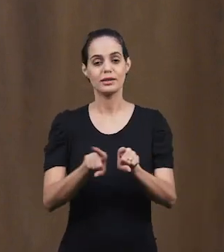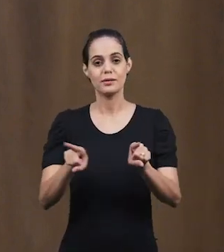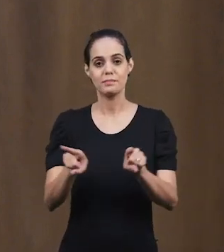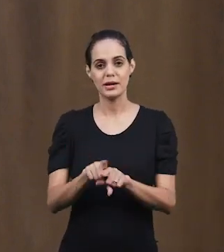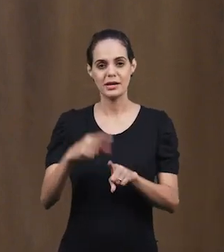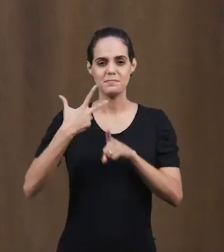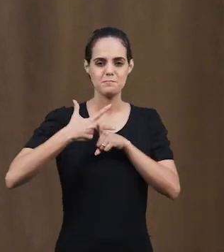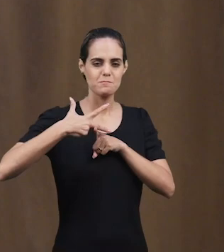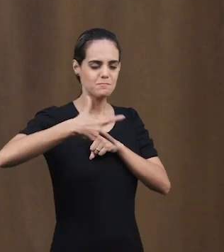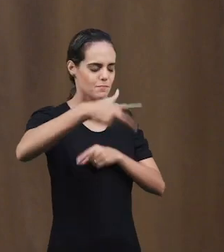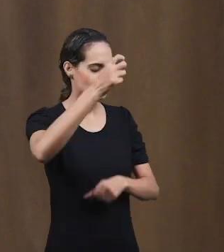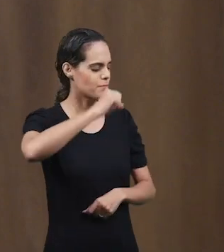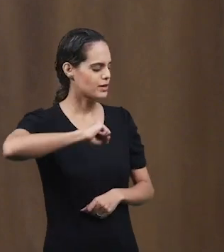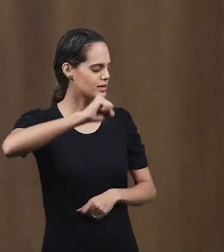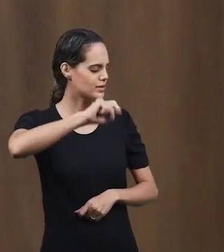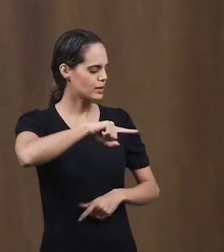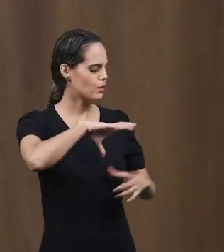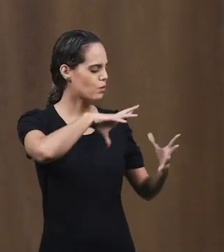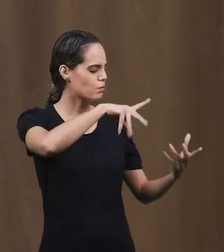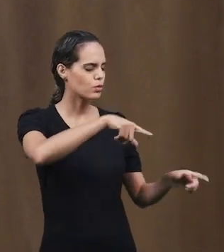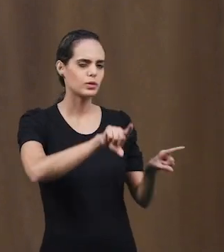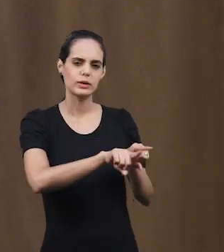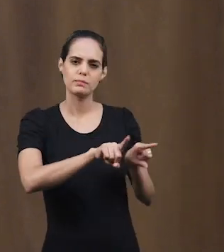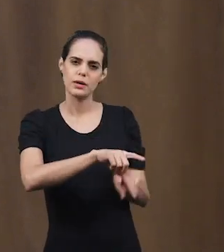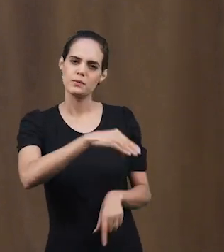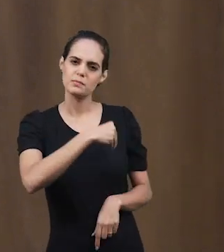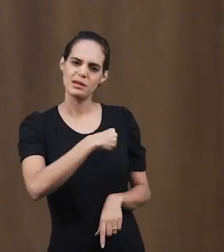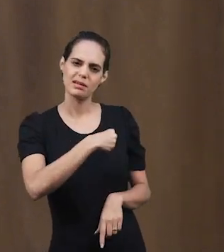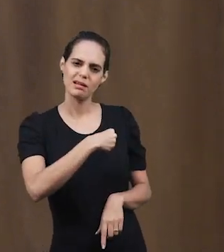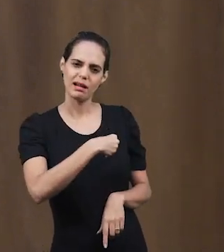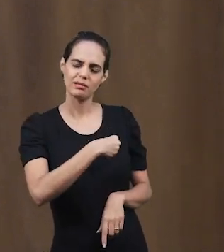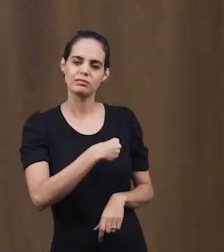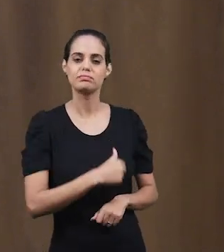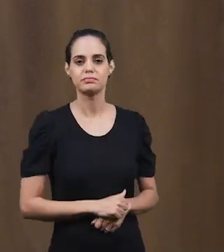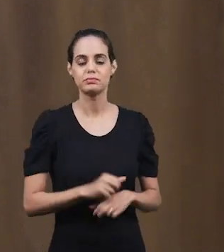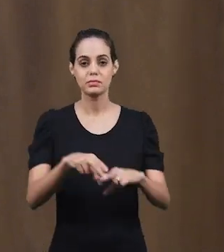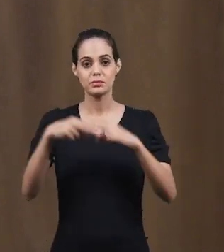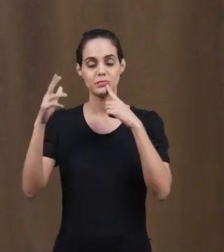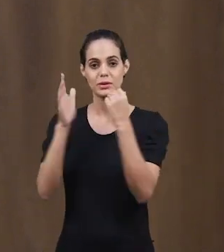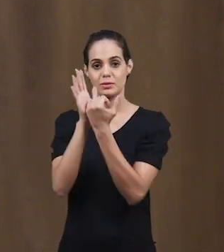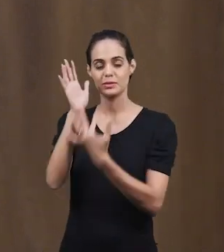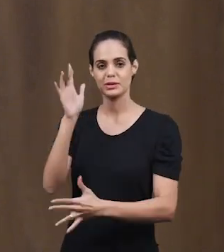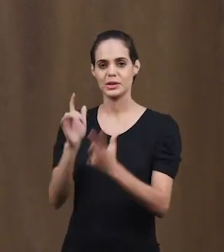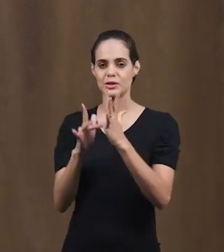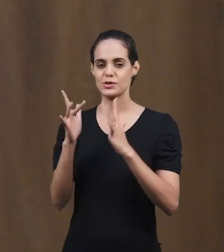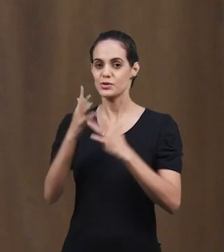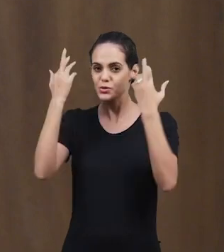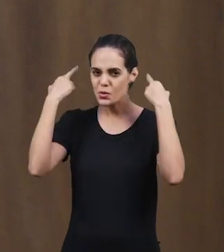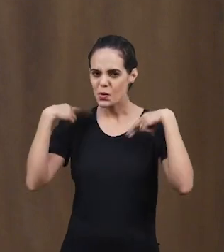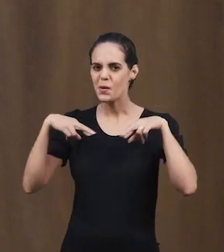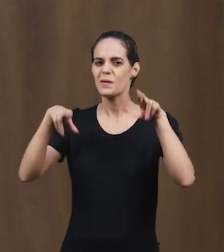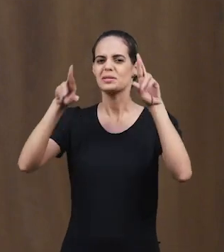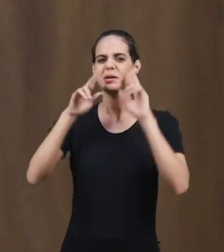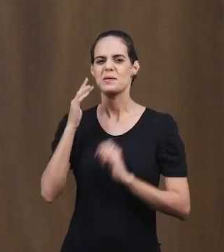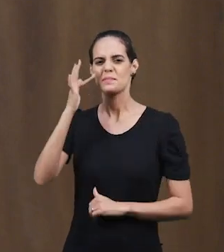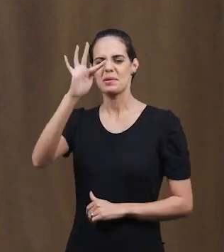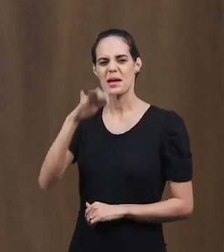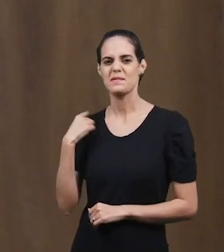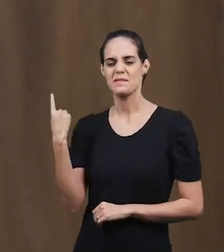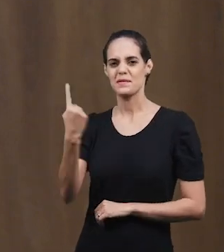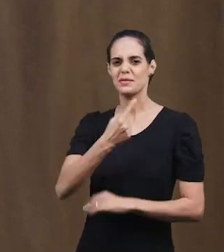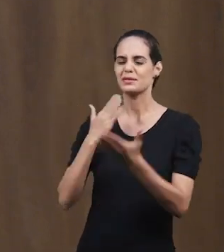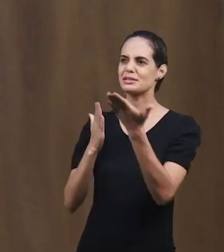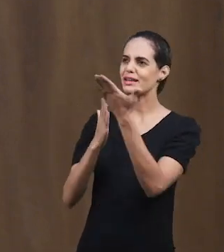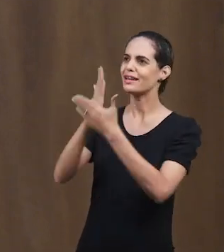la victoire pour vaincre le monde et le péché. Et par le sang de l'agneau, bientôt, nous allons